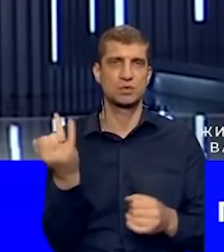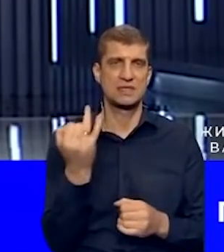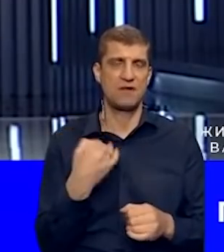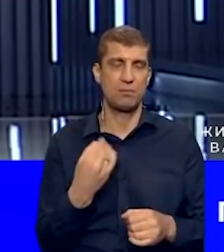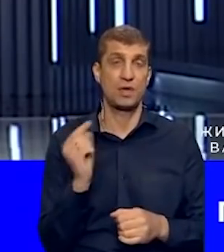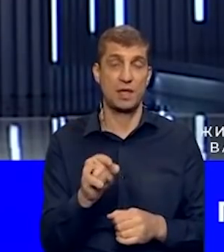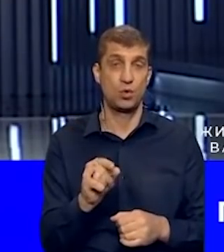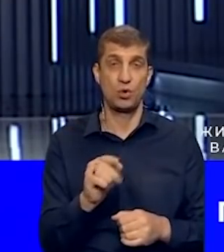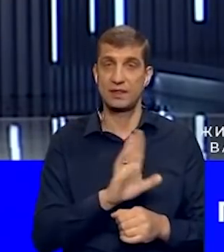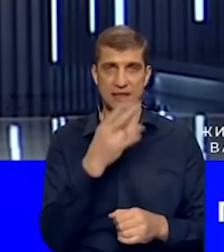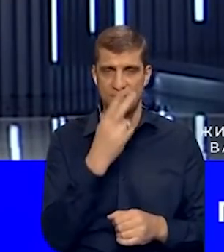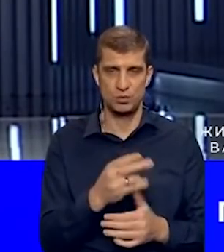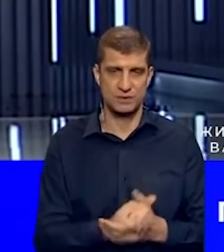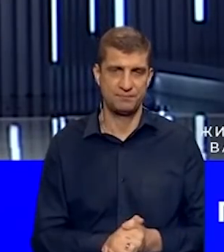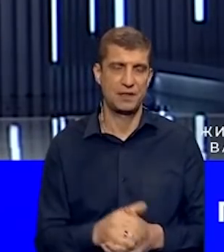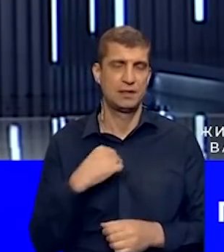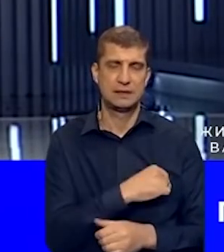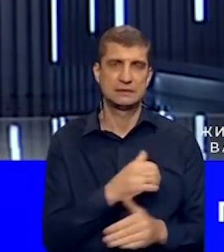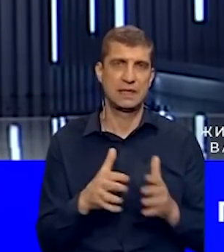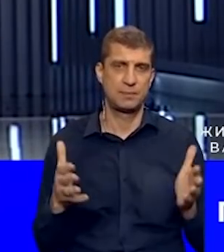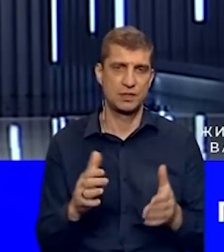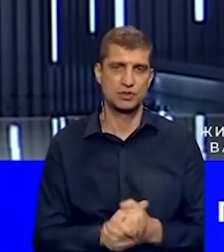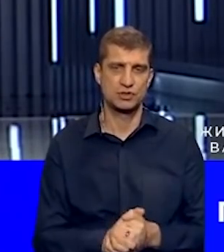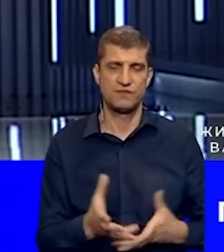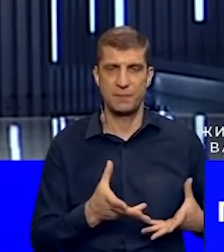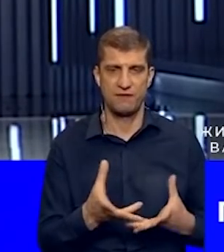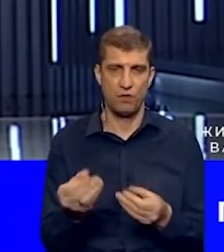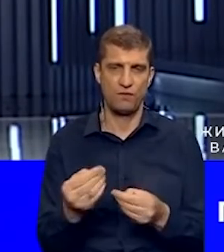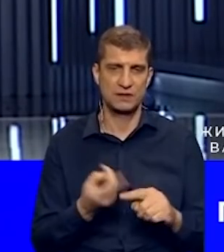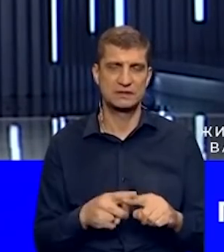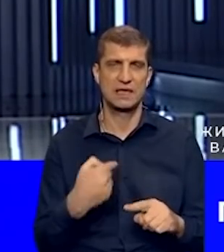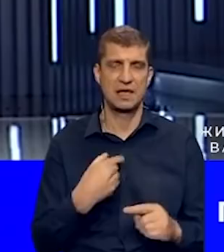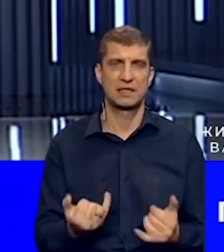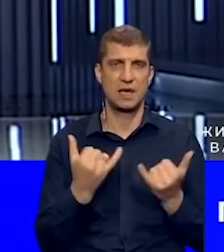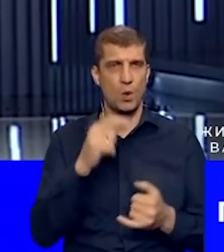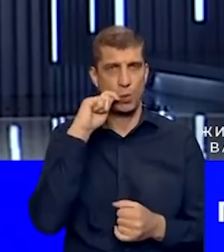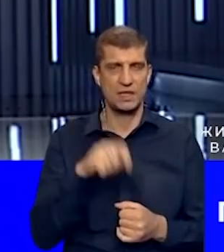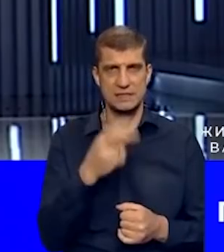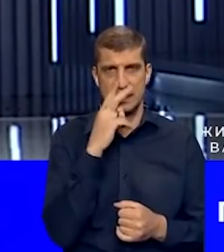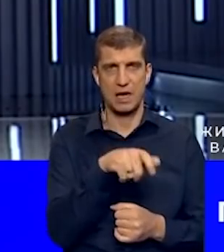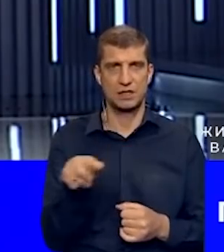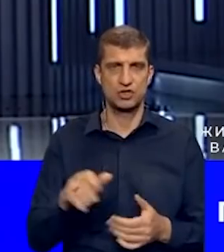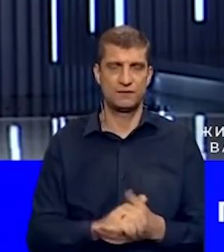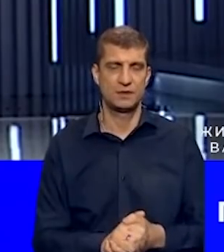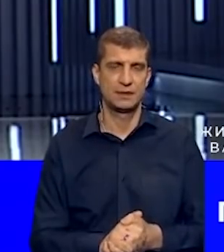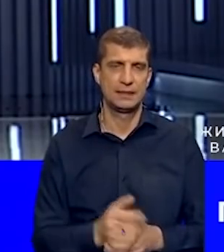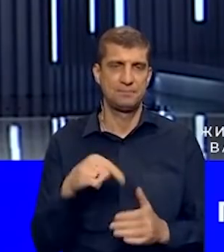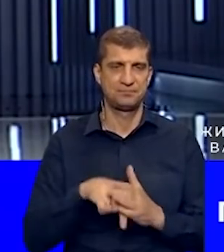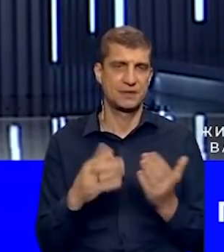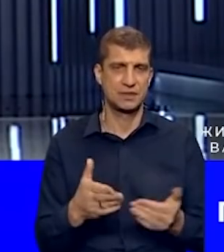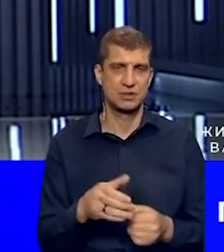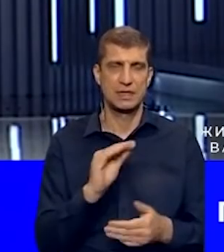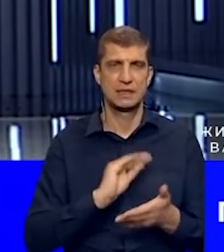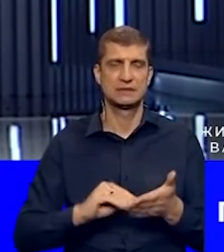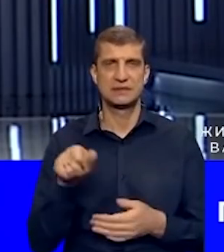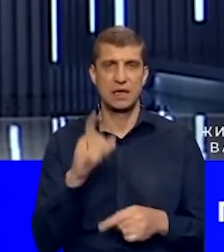я його не дивлюсь. Ну, найбільш впливовий, це є для українських глядачів, значить,